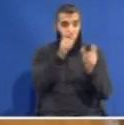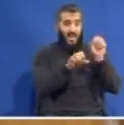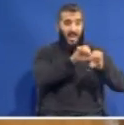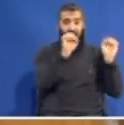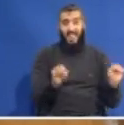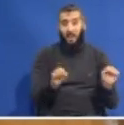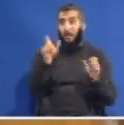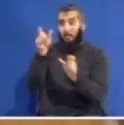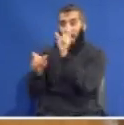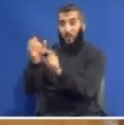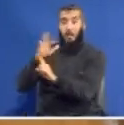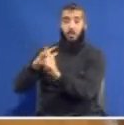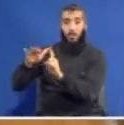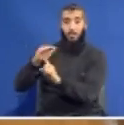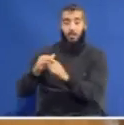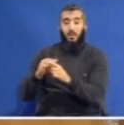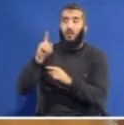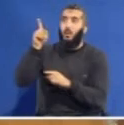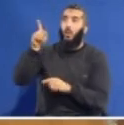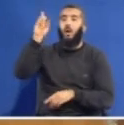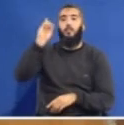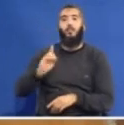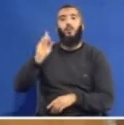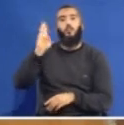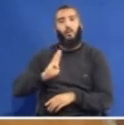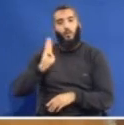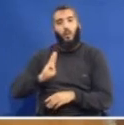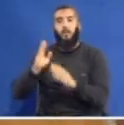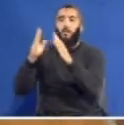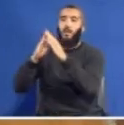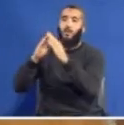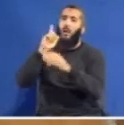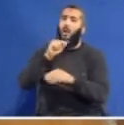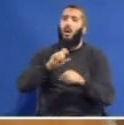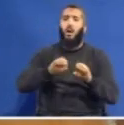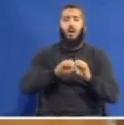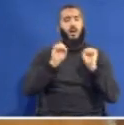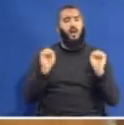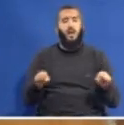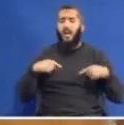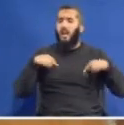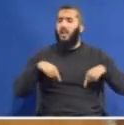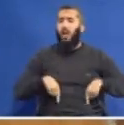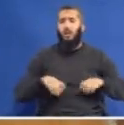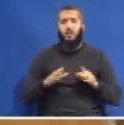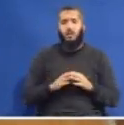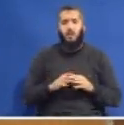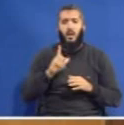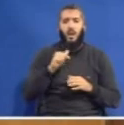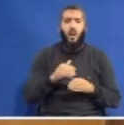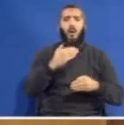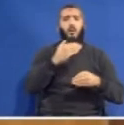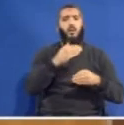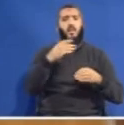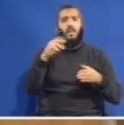أنت معناها محتاج ومواطن وكذا إلى آخره، الدولة راهي شحال شحال من من من مشاريع